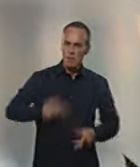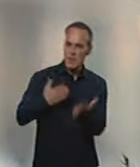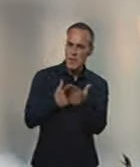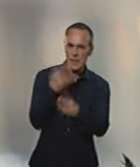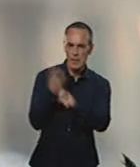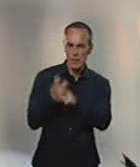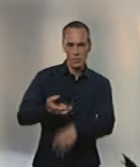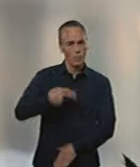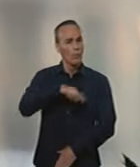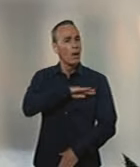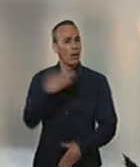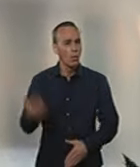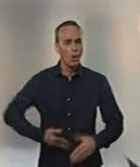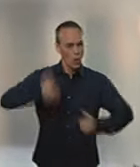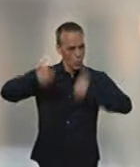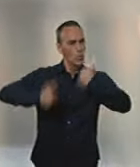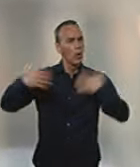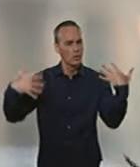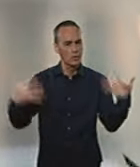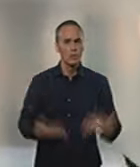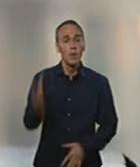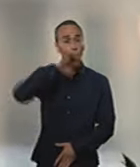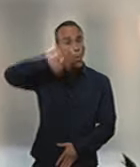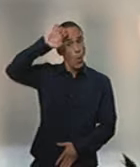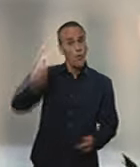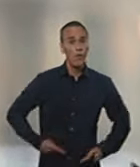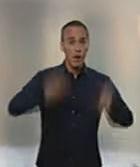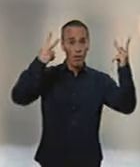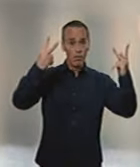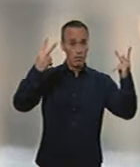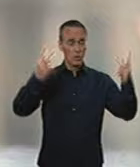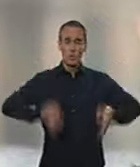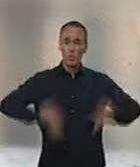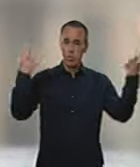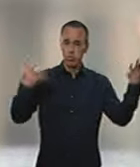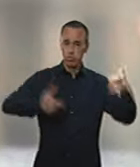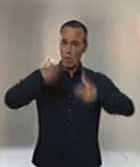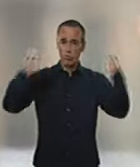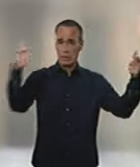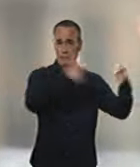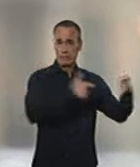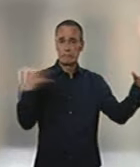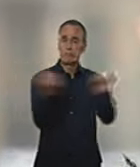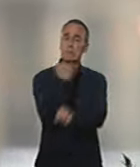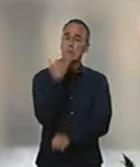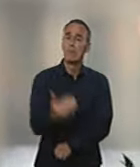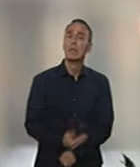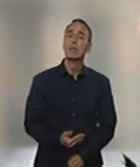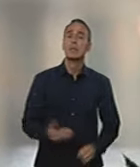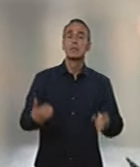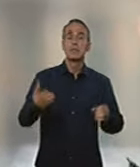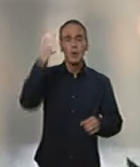si l'euro est trop fort pas une seule de nos entreprises ne pourra s'en sortir si l'immigration n'est pas maîtrisée aux frontières de